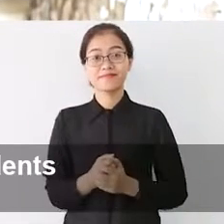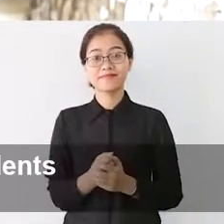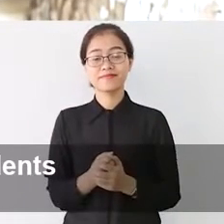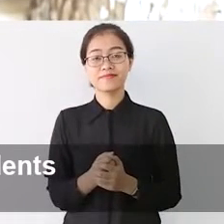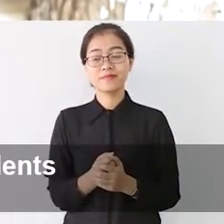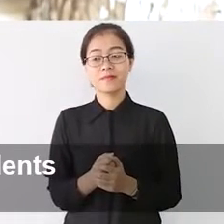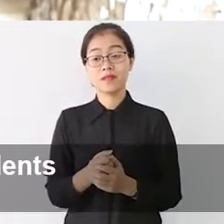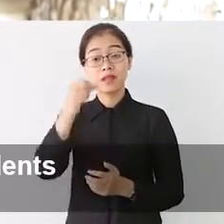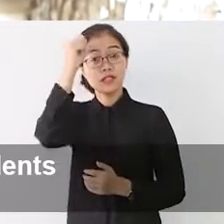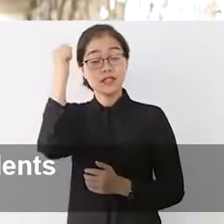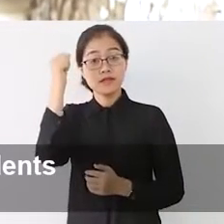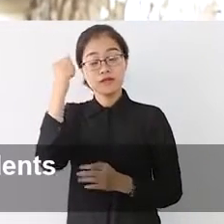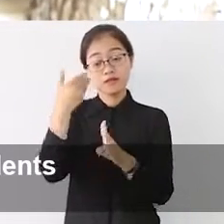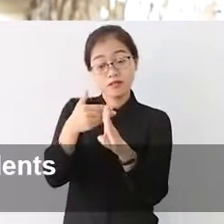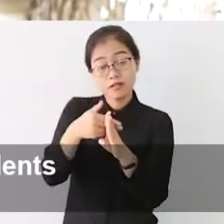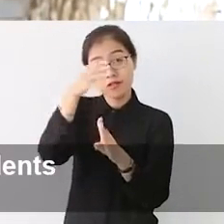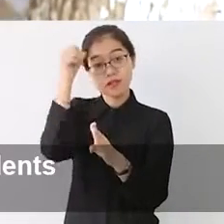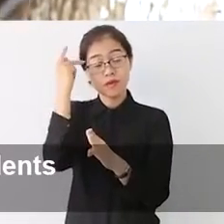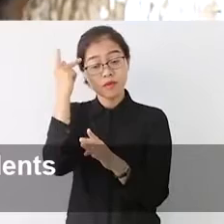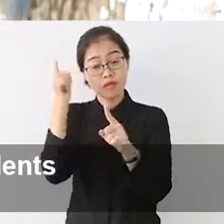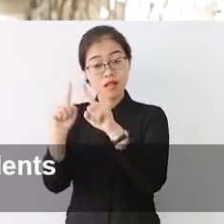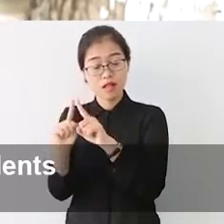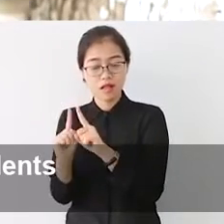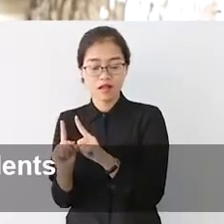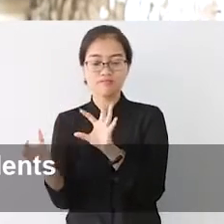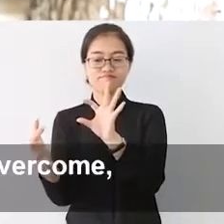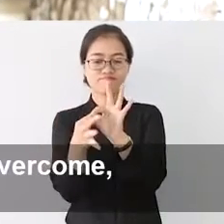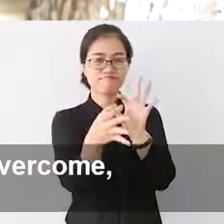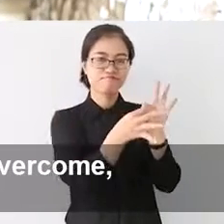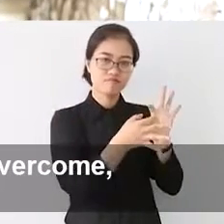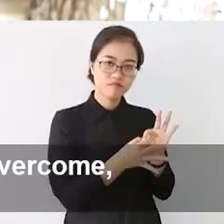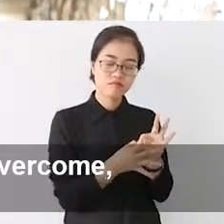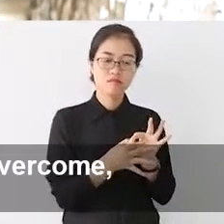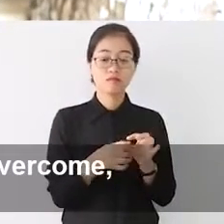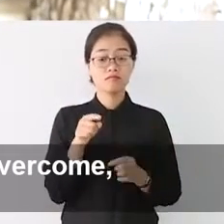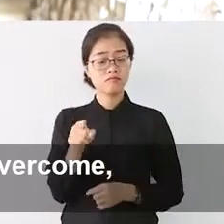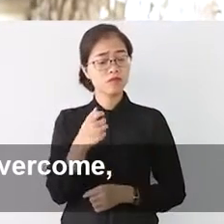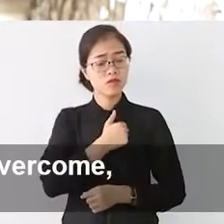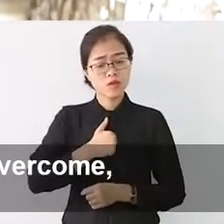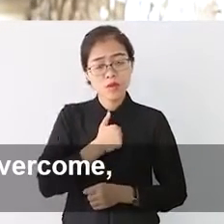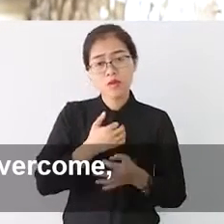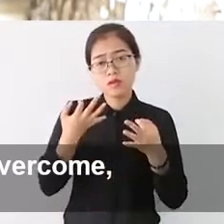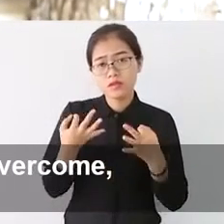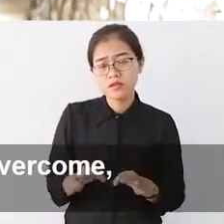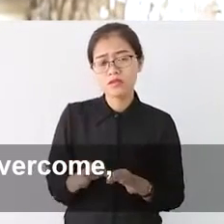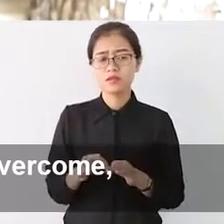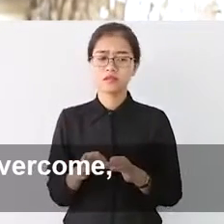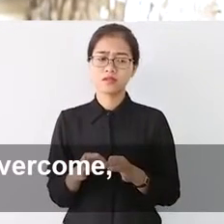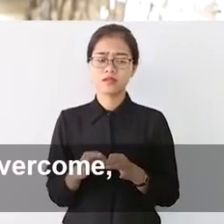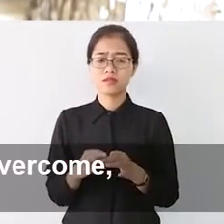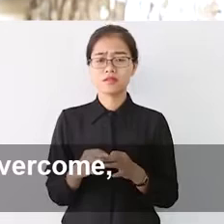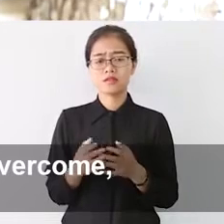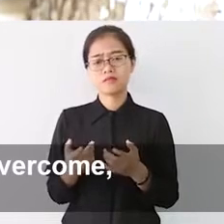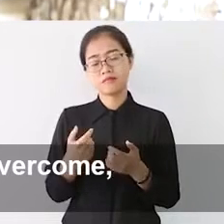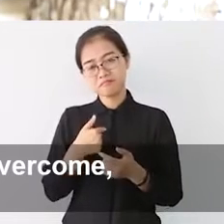thì mình cũng xây dựng được cái mối quan hệ đối với các bạn sinh viên khuyết tật trong trường, hiểu được những cái khó khăn mà các bạn đang gặp phải và có những